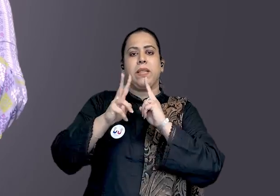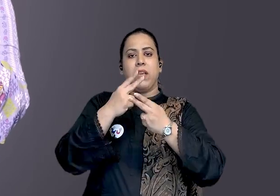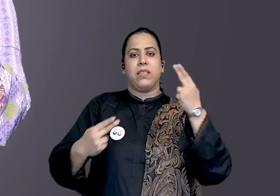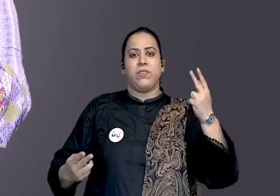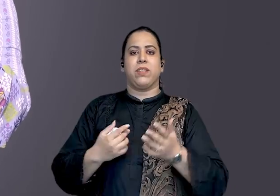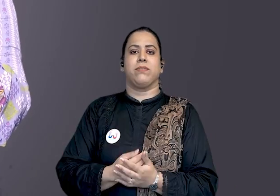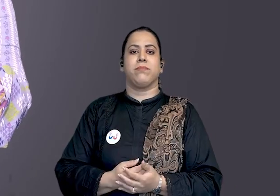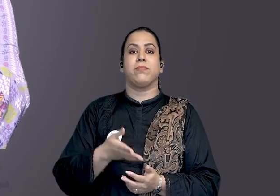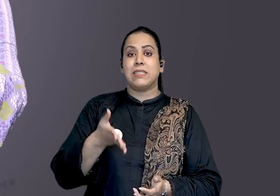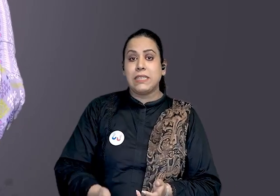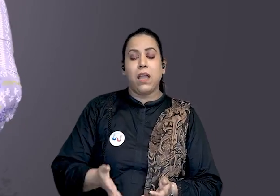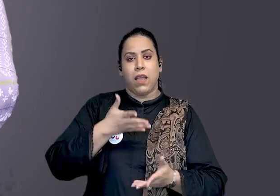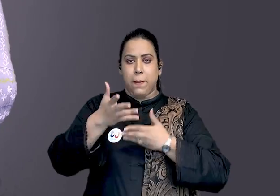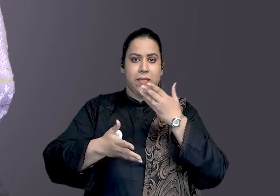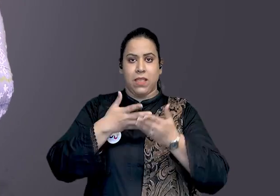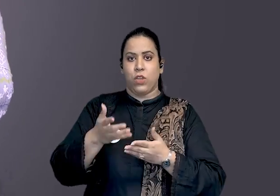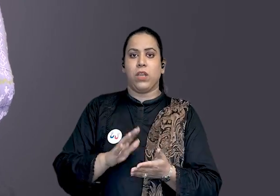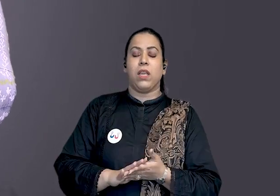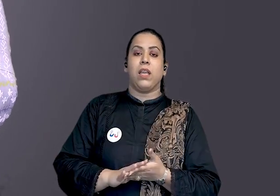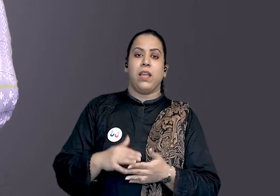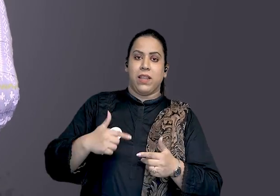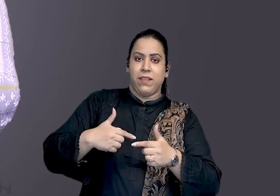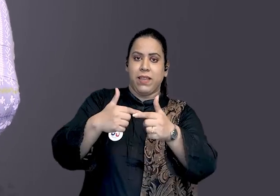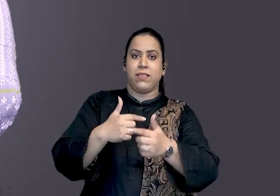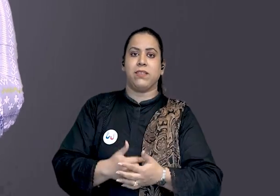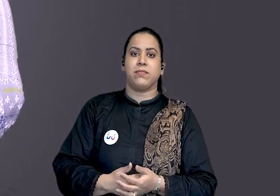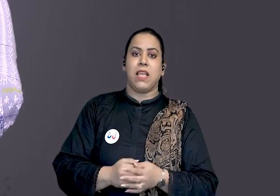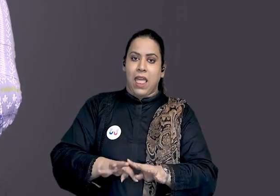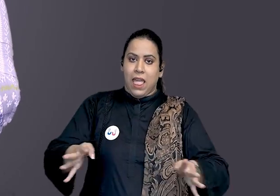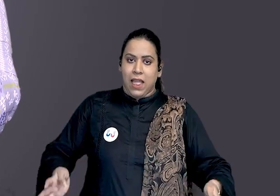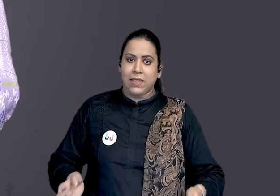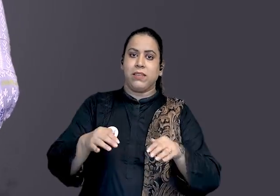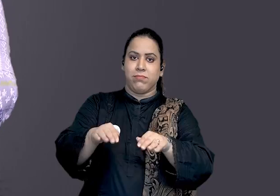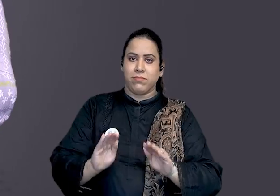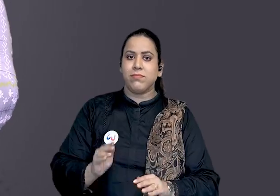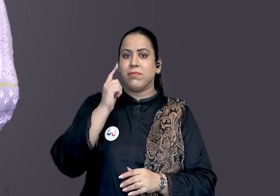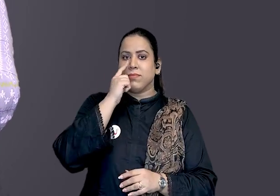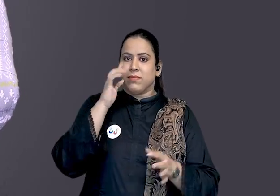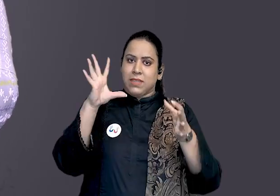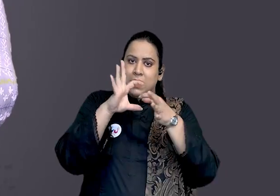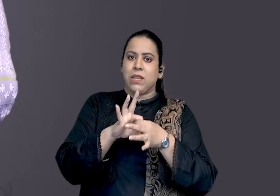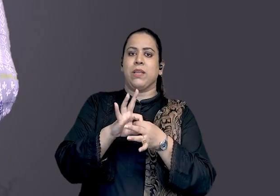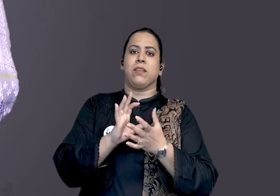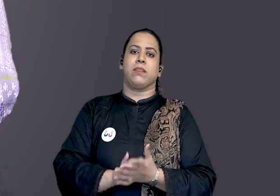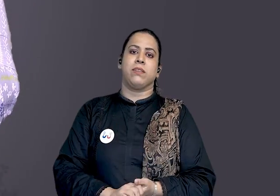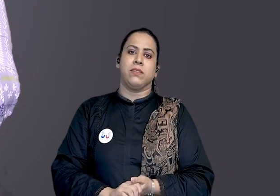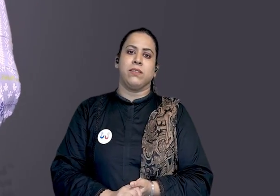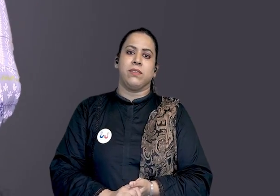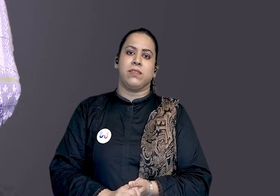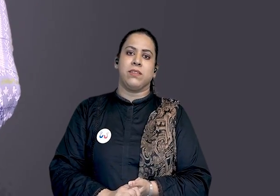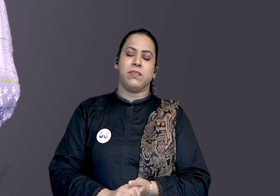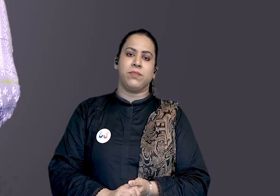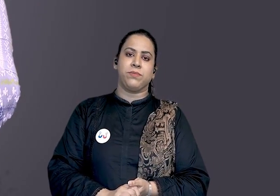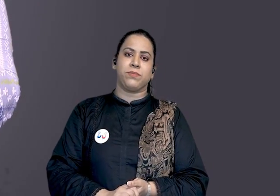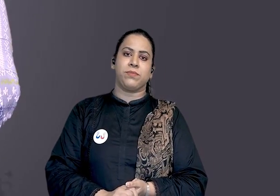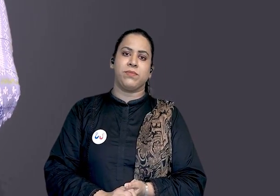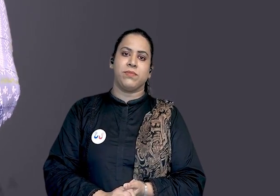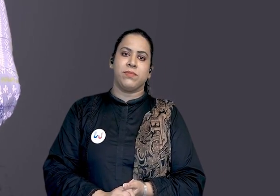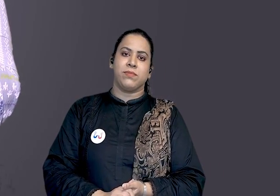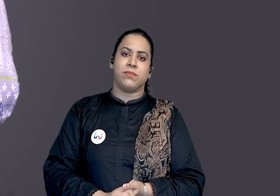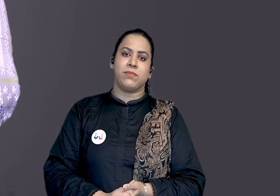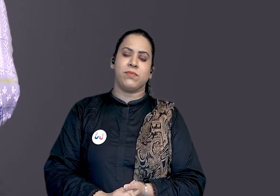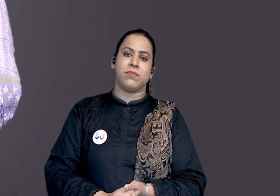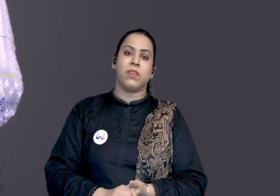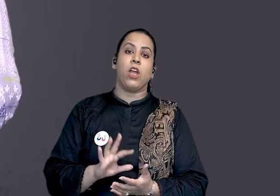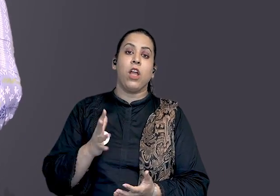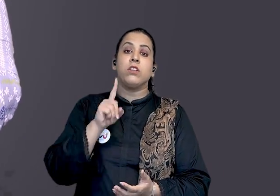रवायतन इसको अनारकली की खातून के साथ इस मकबरे को जो है वो एसोसिएट किया जाता है. और ये 1615 की इमारत है,